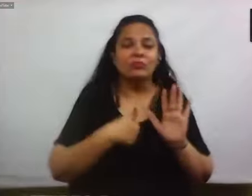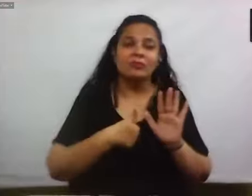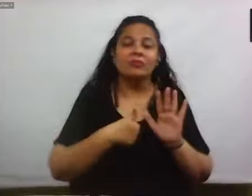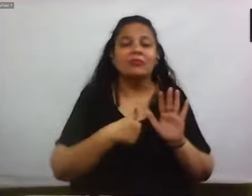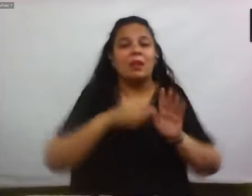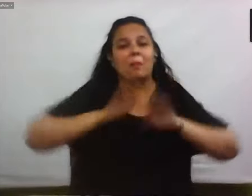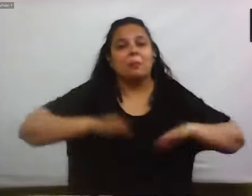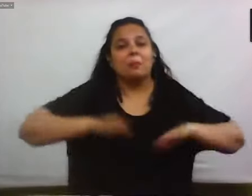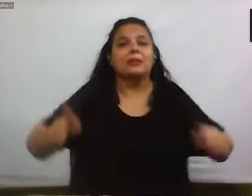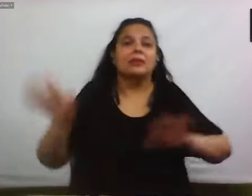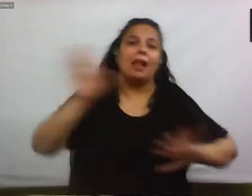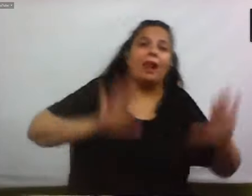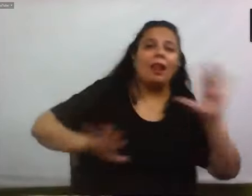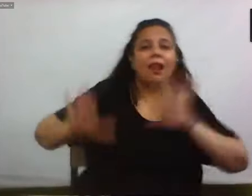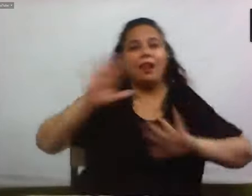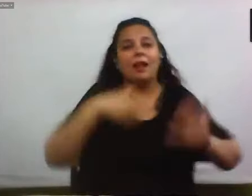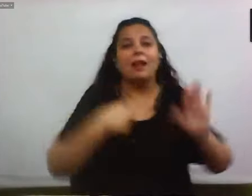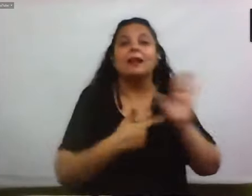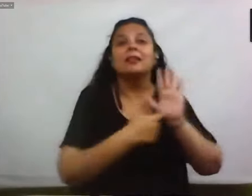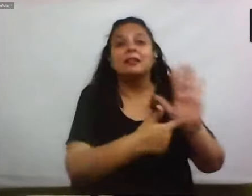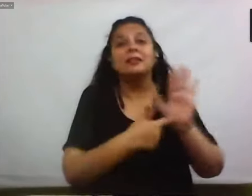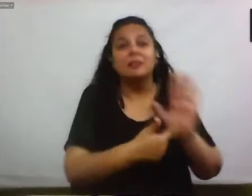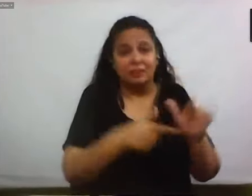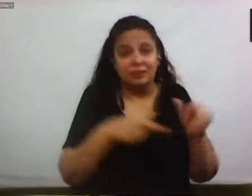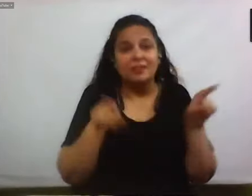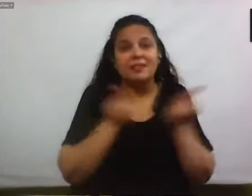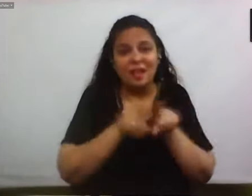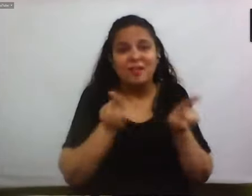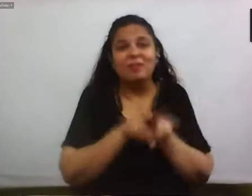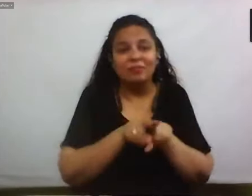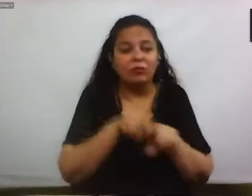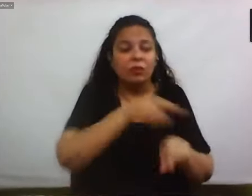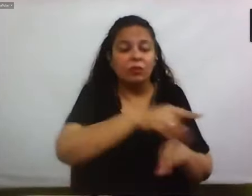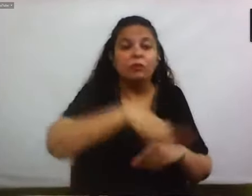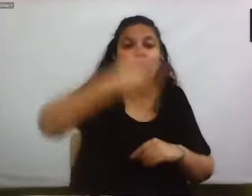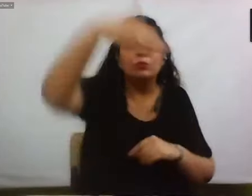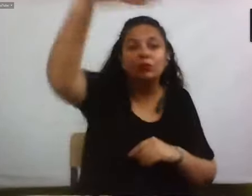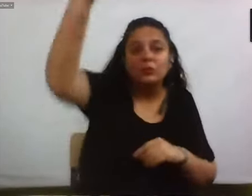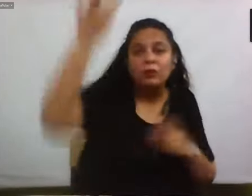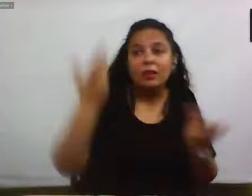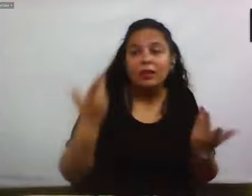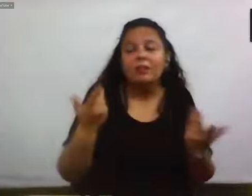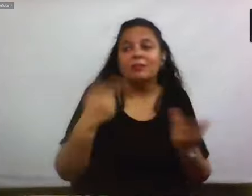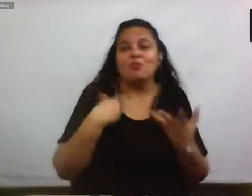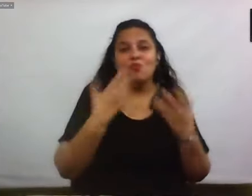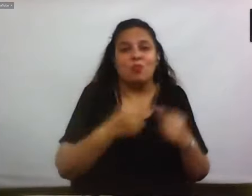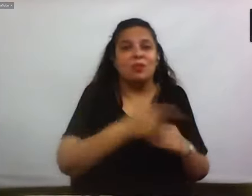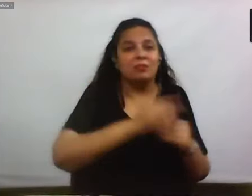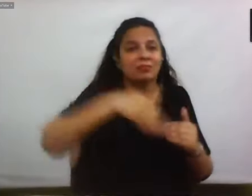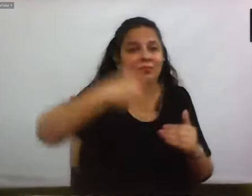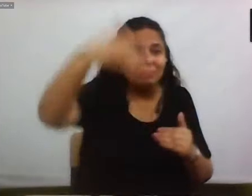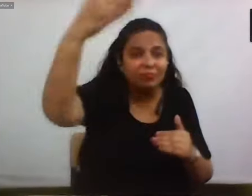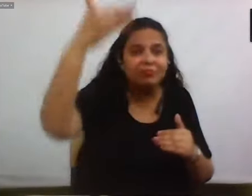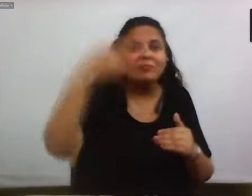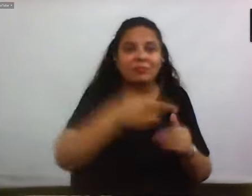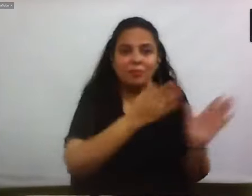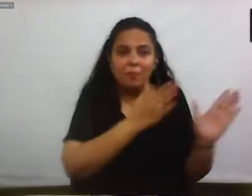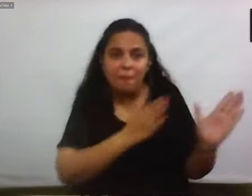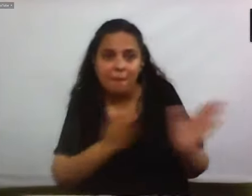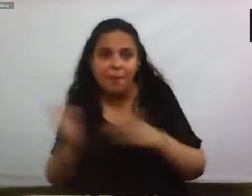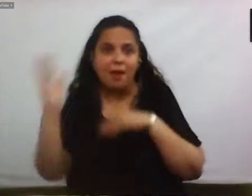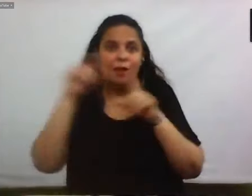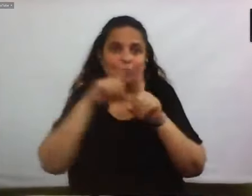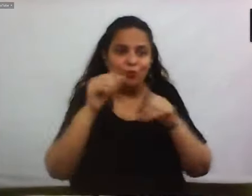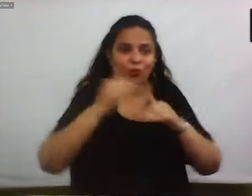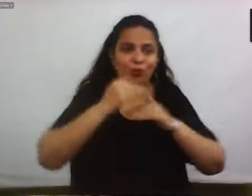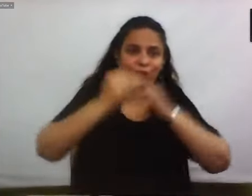उनको उनके फ्यूचर की तरफ हम देखते हैं या उनको हम आगे बढ़ाना चाहते हैं, तो उनको उनके लेवल पे